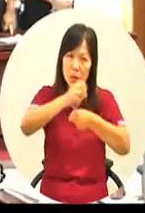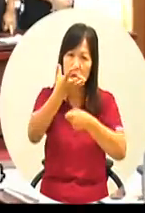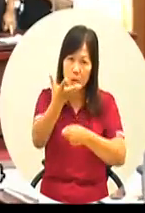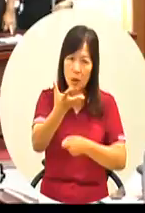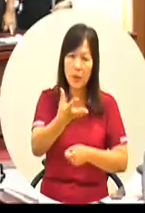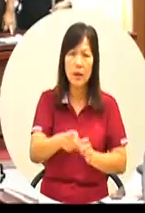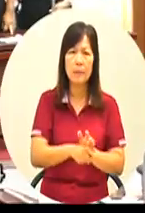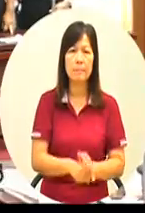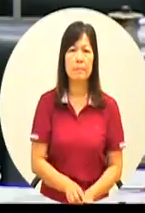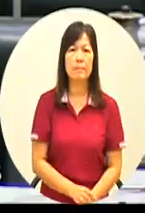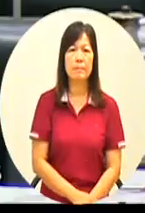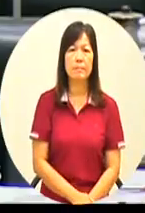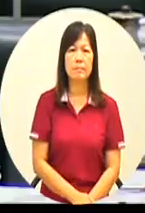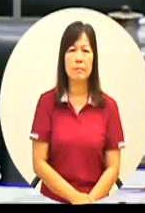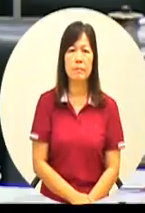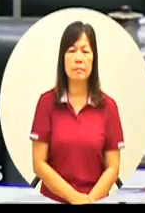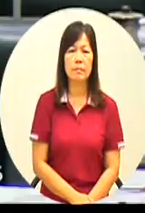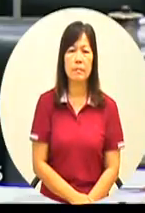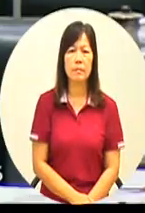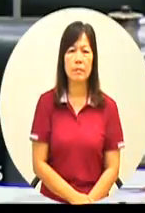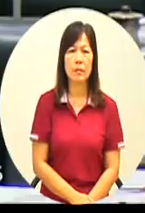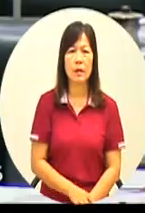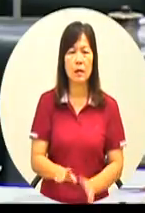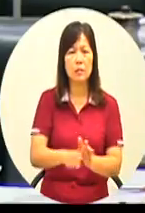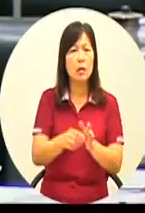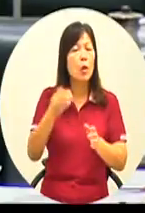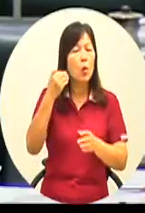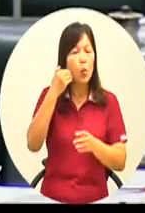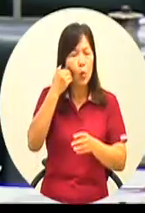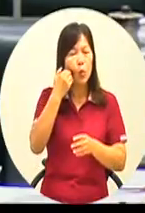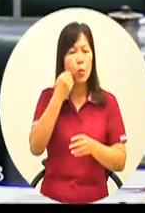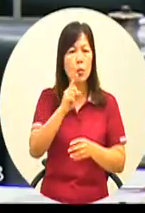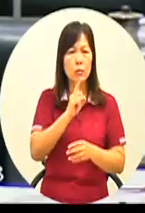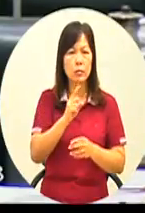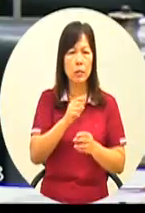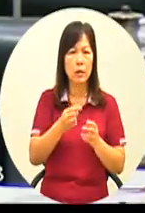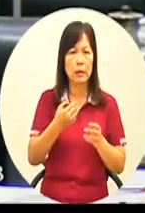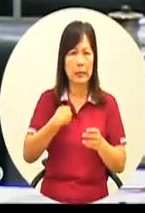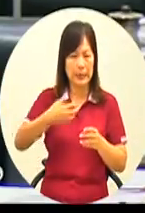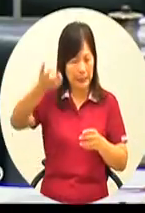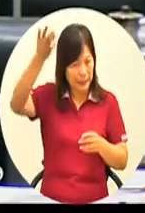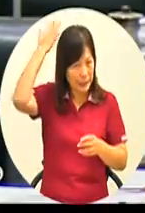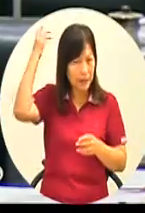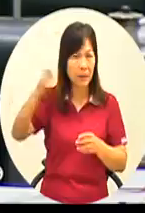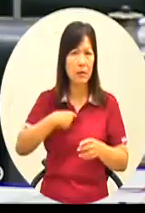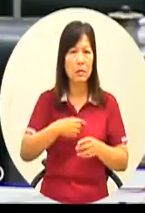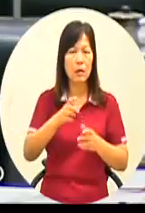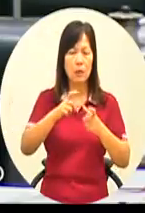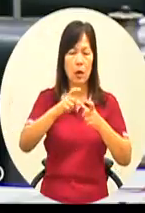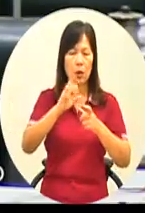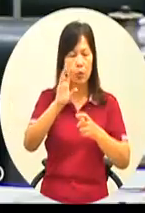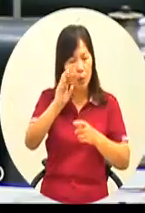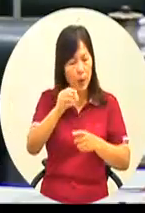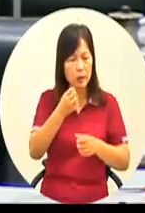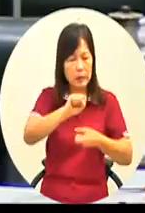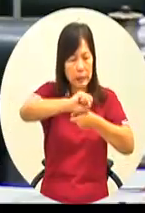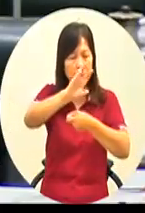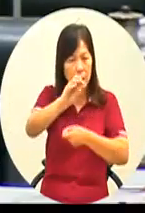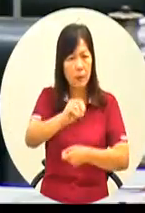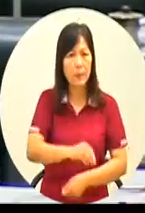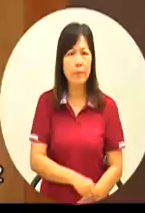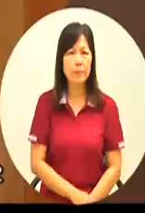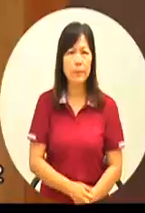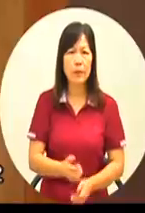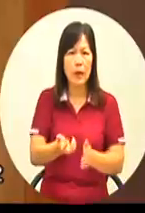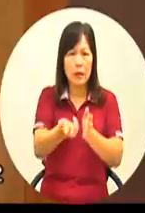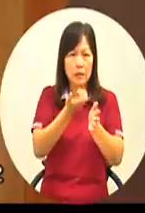谢区长答复。 如果说是以那时候，因为合并， 你只给我答复有没有增加？ 合并前